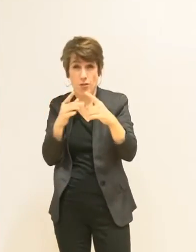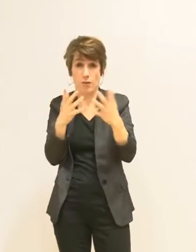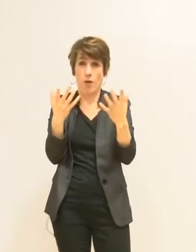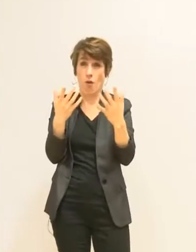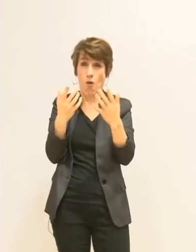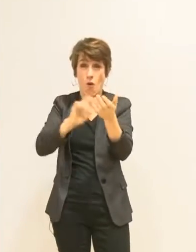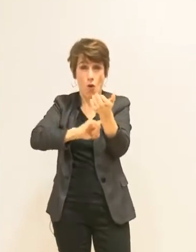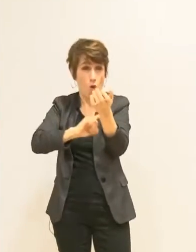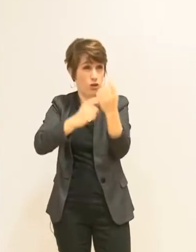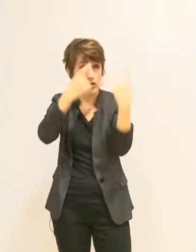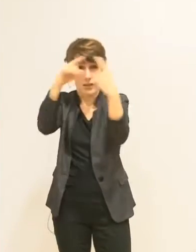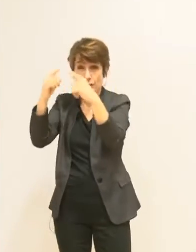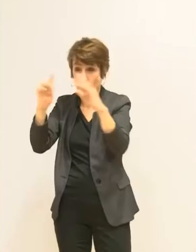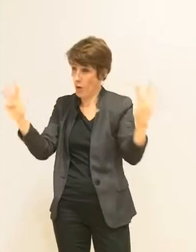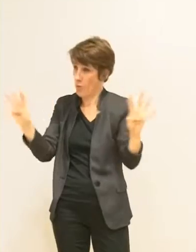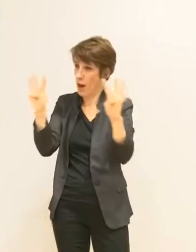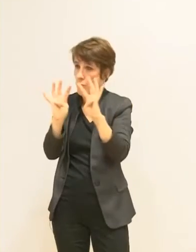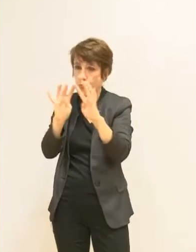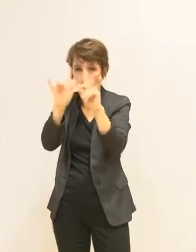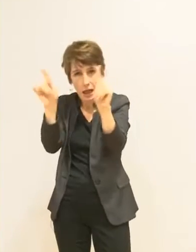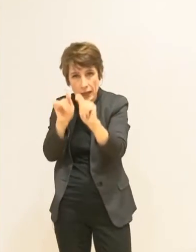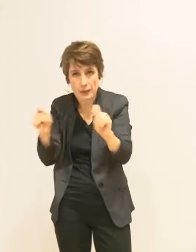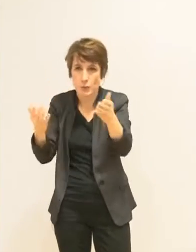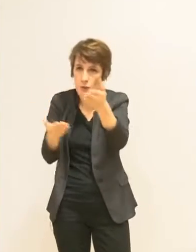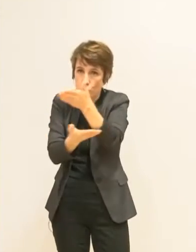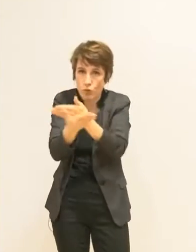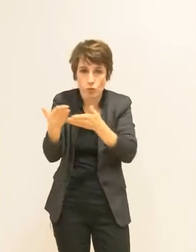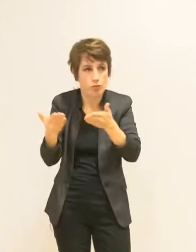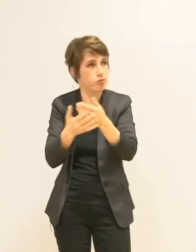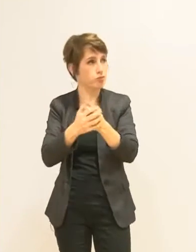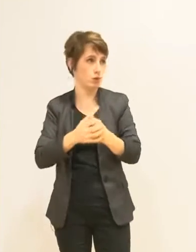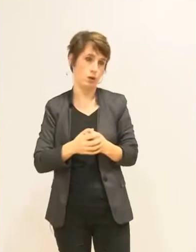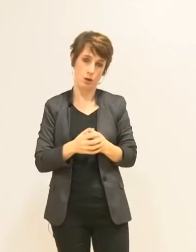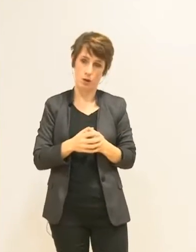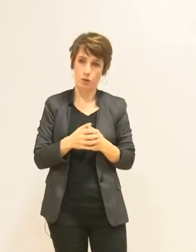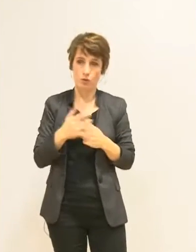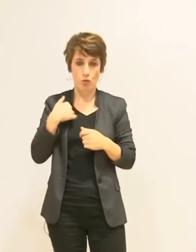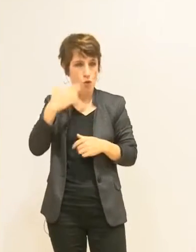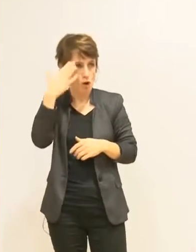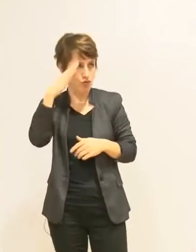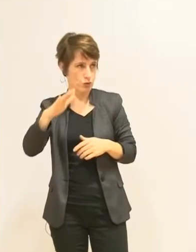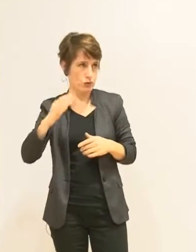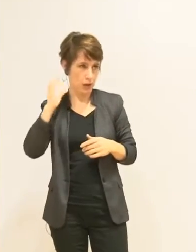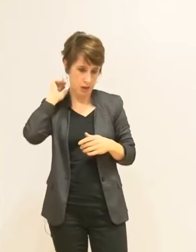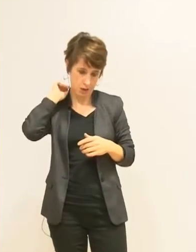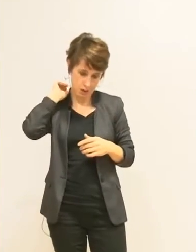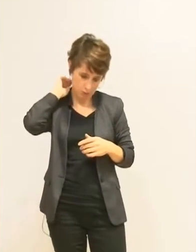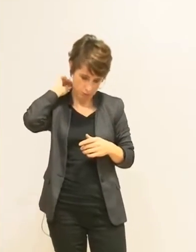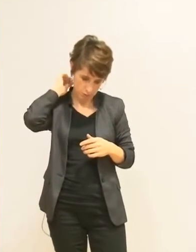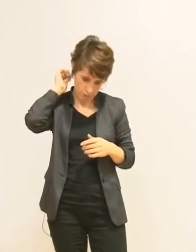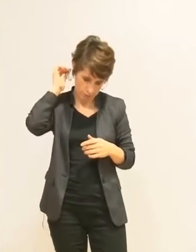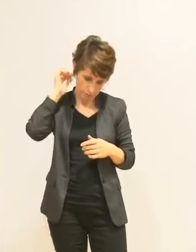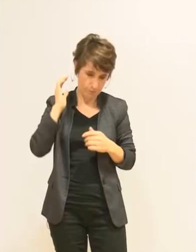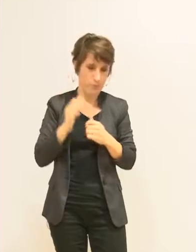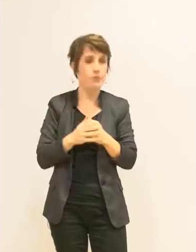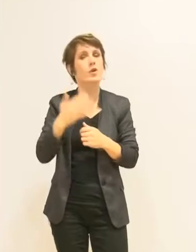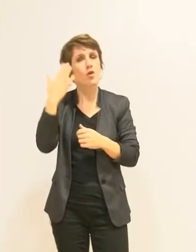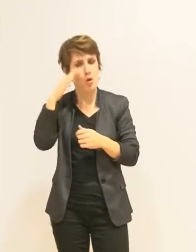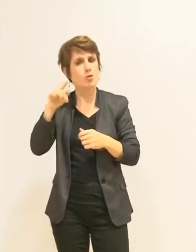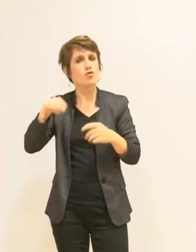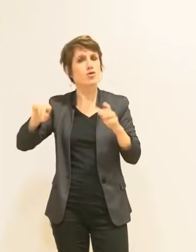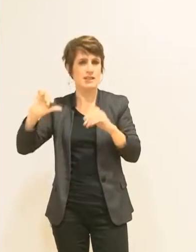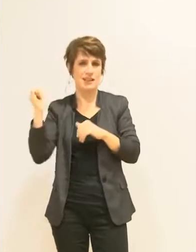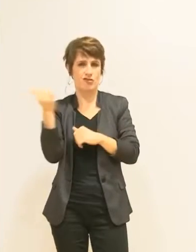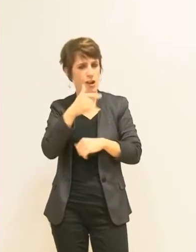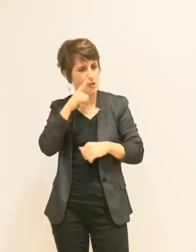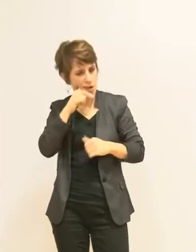dans une atmosphère respectueuse. Je sais que les supports fournis, la présence et la pédagogie dans l'organisation y sont pour beaucoup.